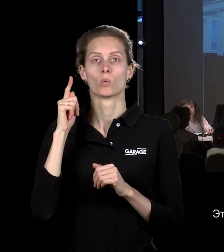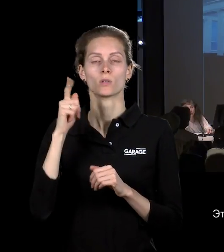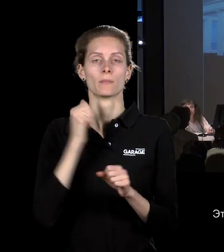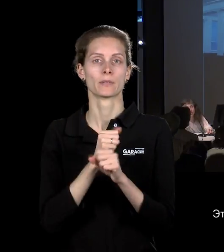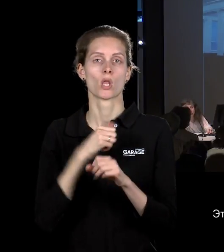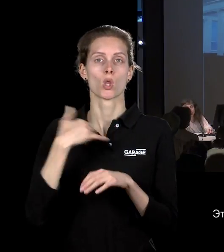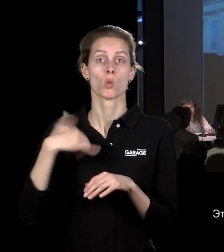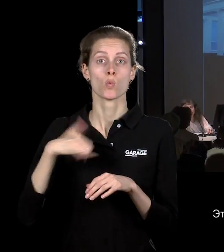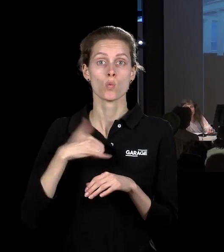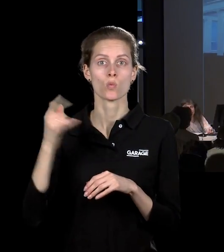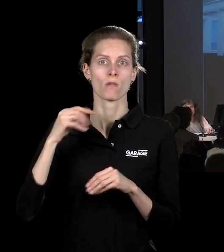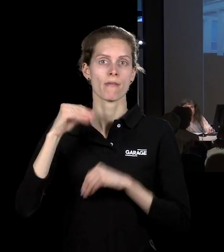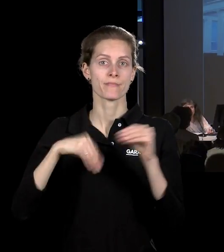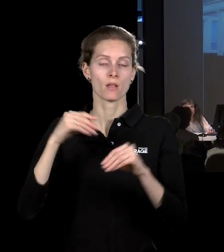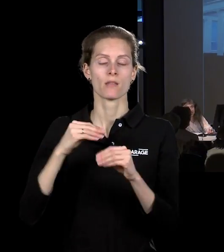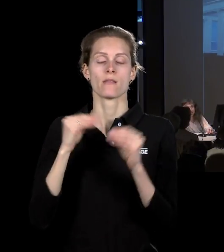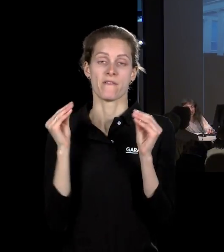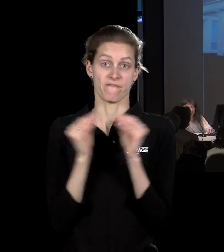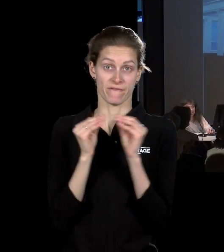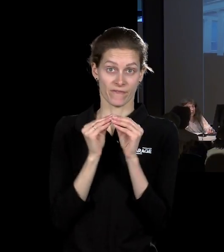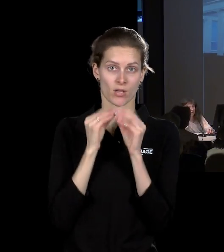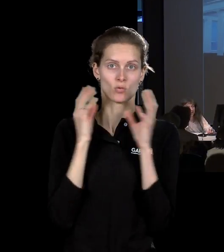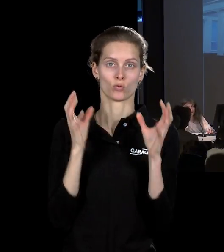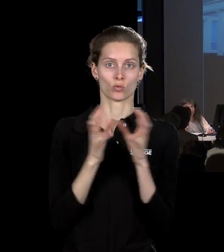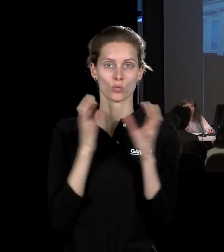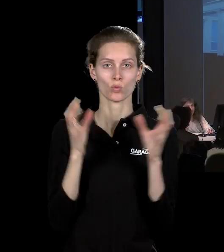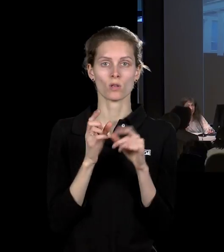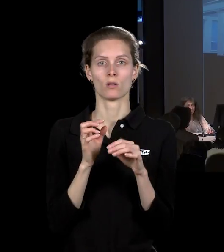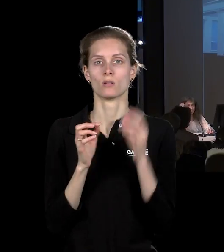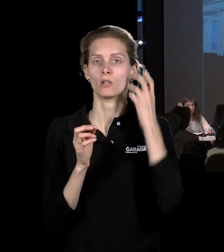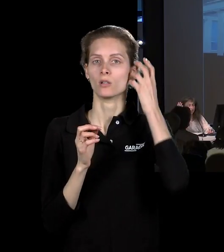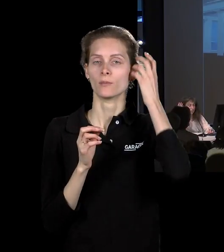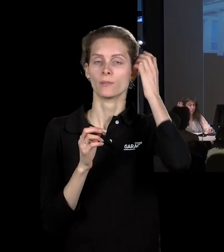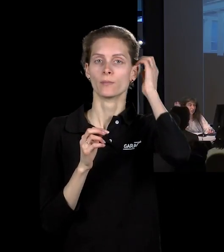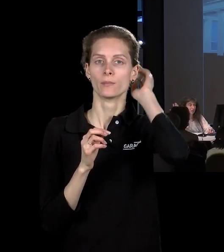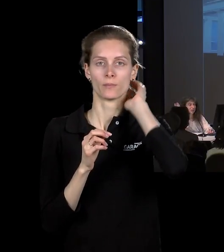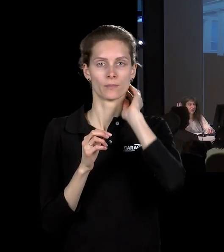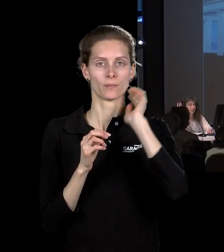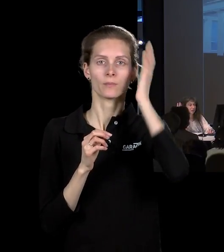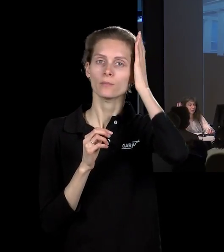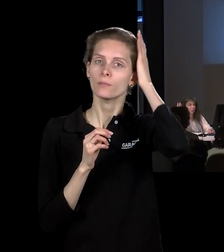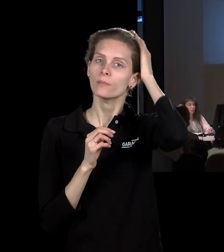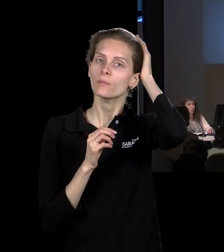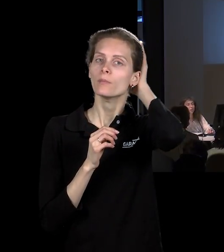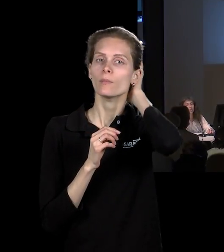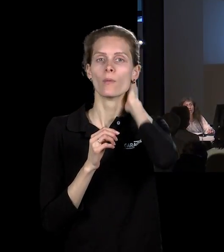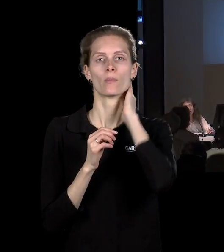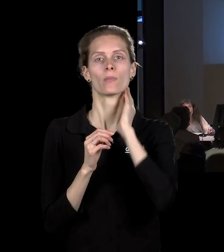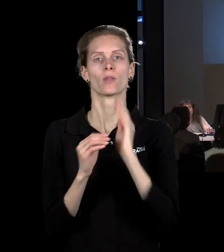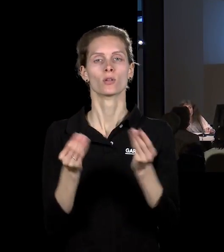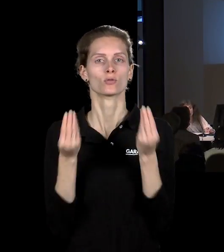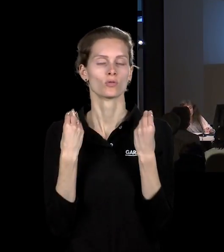существует, ее сохранили, она сохранена. Это совершенно потрясающее ощущение, вот эта галерея, засыпанная